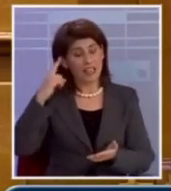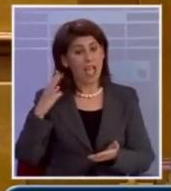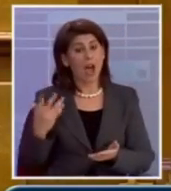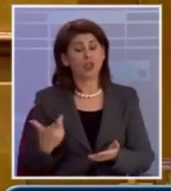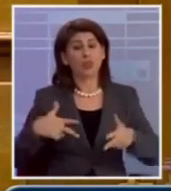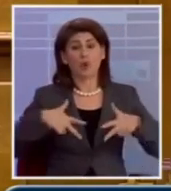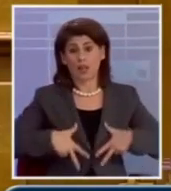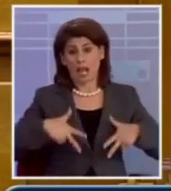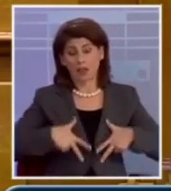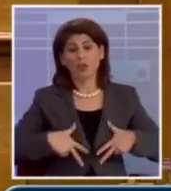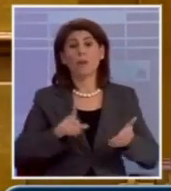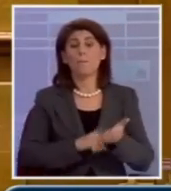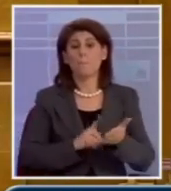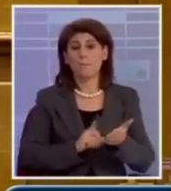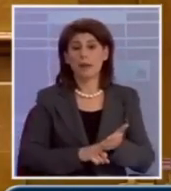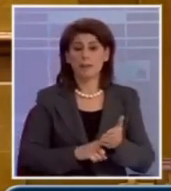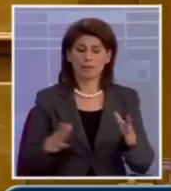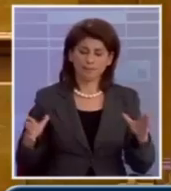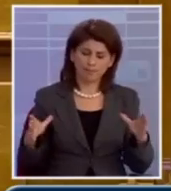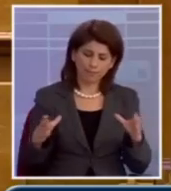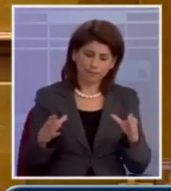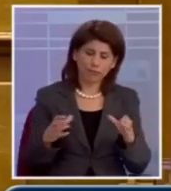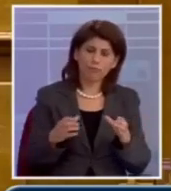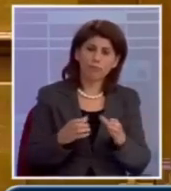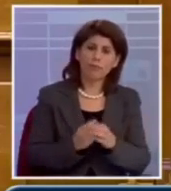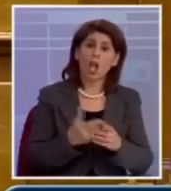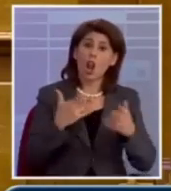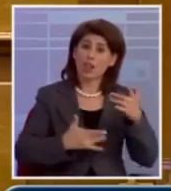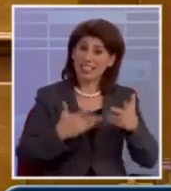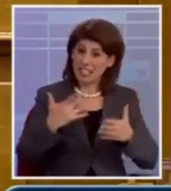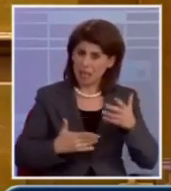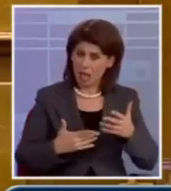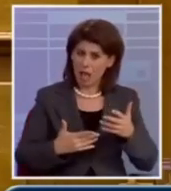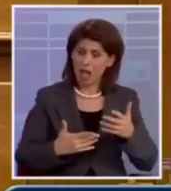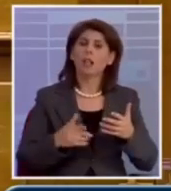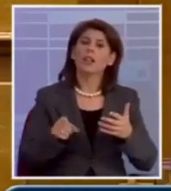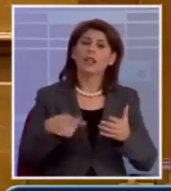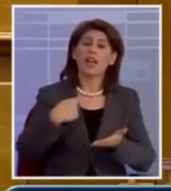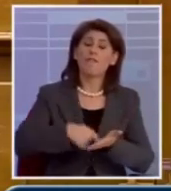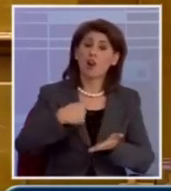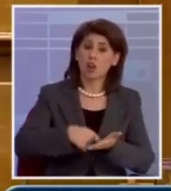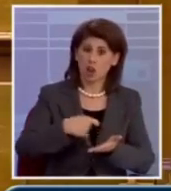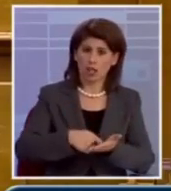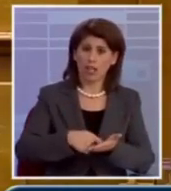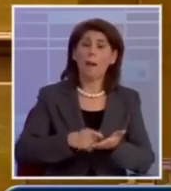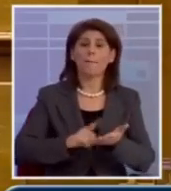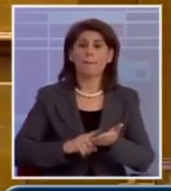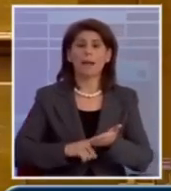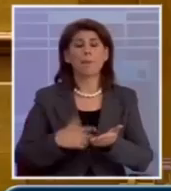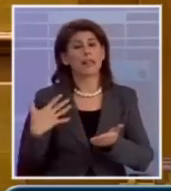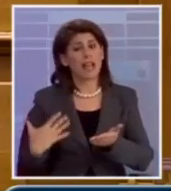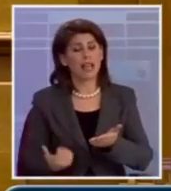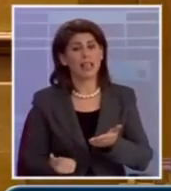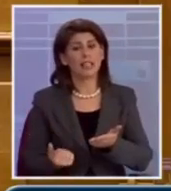το κράτος πρέπει να συρρυκνωθεί λογιστικά και η φορολογία πρέπει να